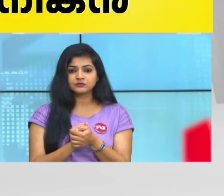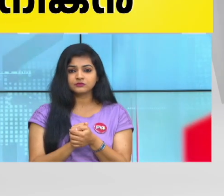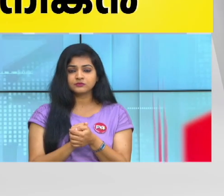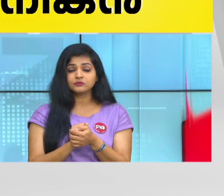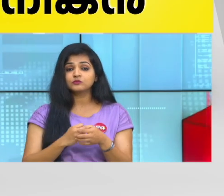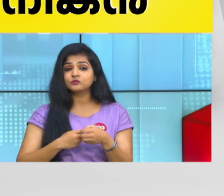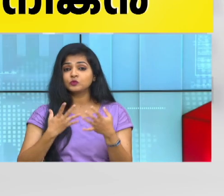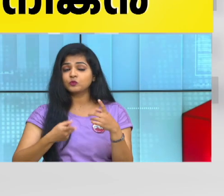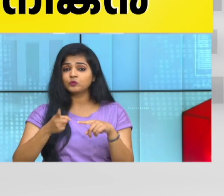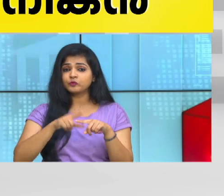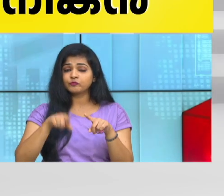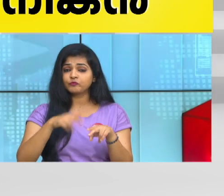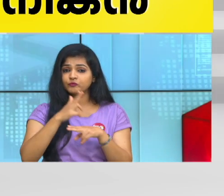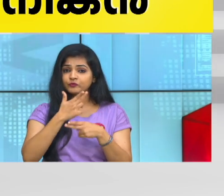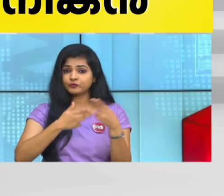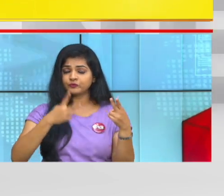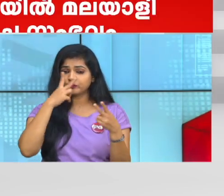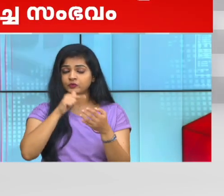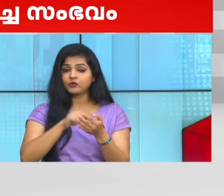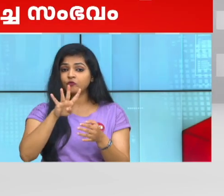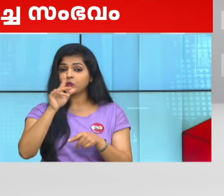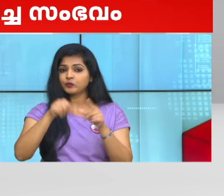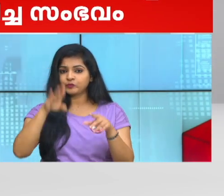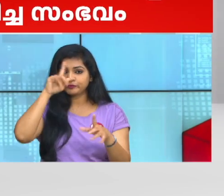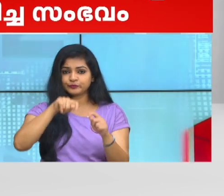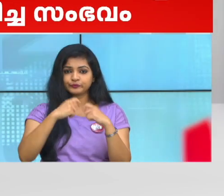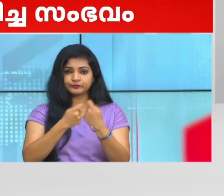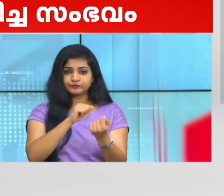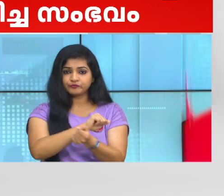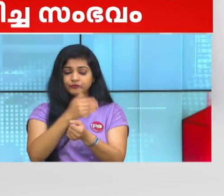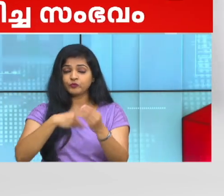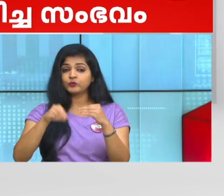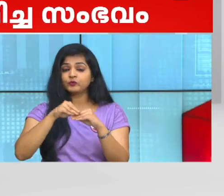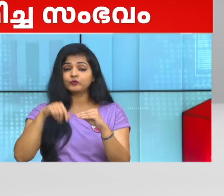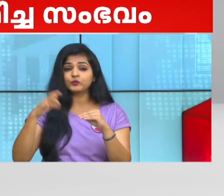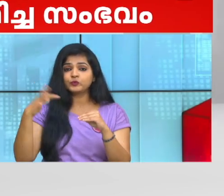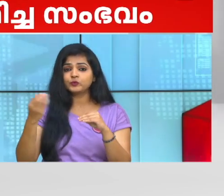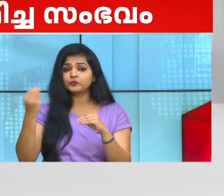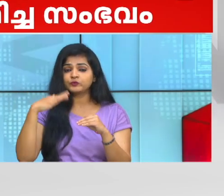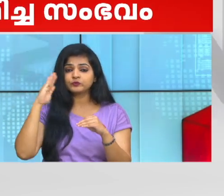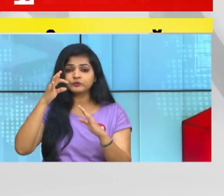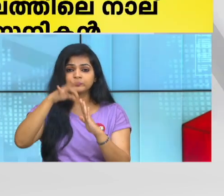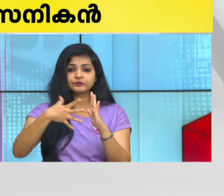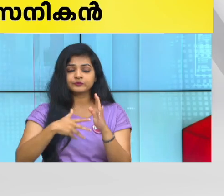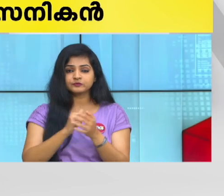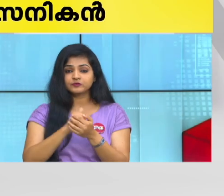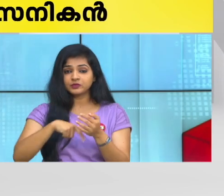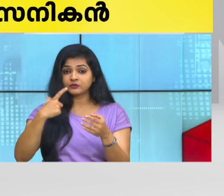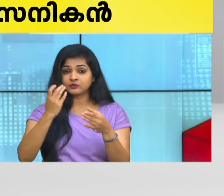പിടിയിലാവാനുണ്ട്. പുതുതായി പുറത്തു വരുന്ന വിവരങ്ങൾ എങ്ങനെ, ശ്യാംകുമാർ? റിജിത്ത്, ഈ കേസിൽ പിടിയിലായ